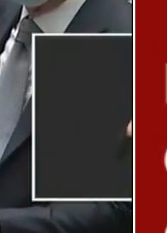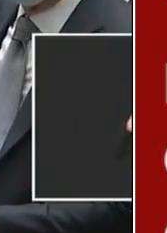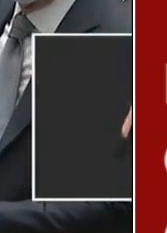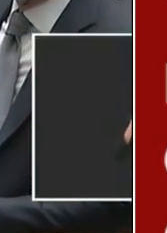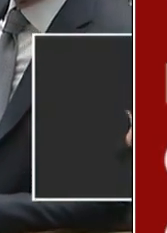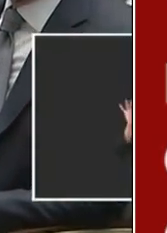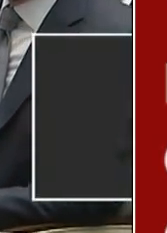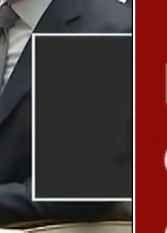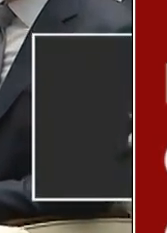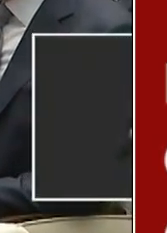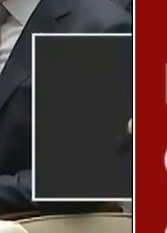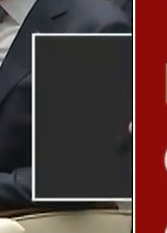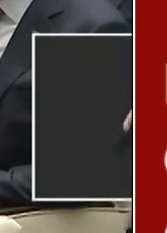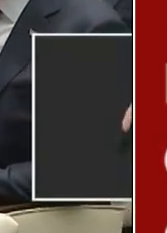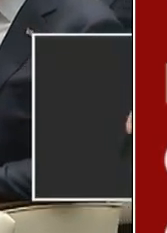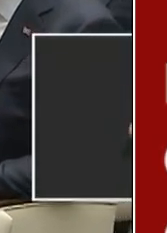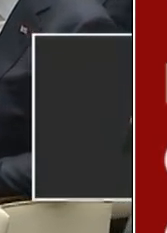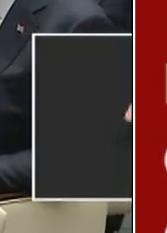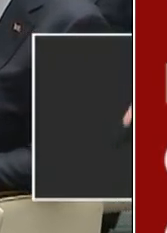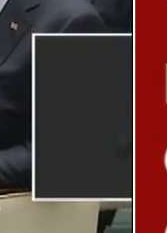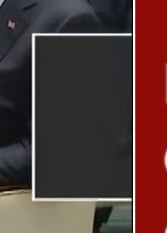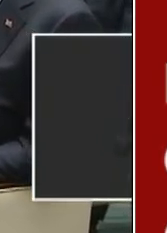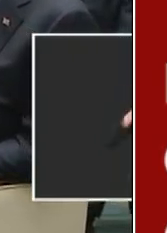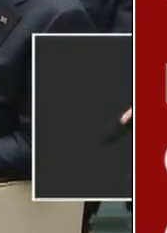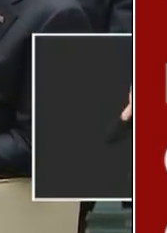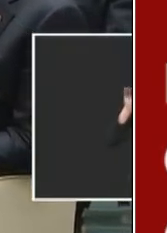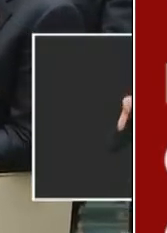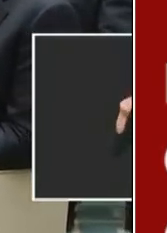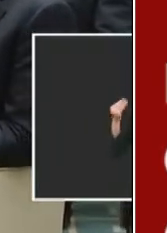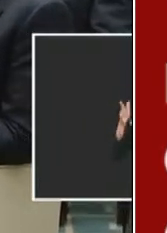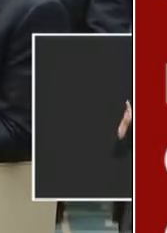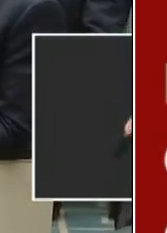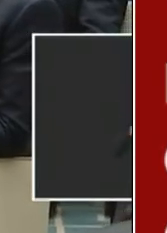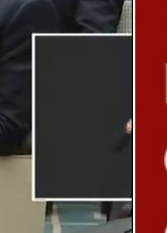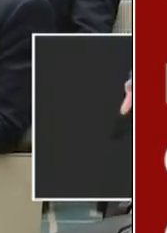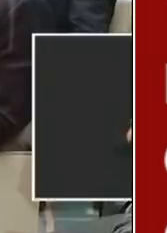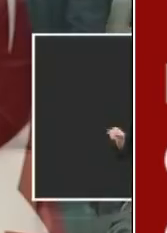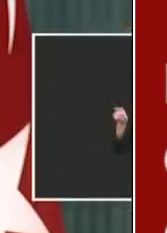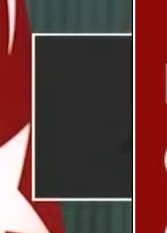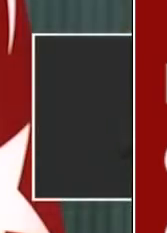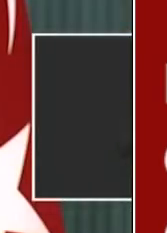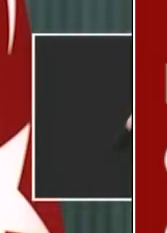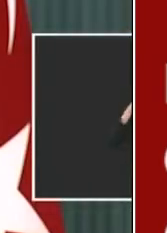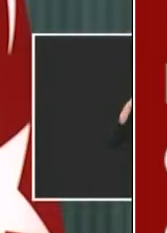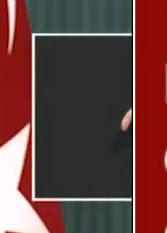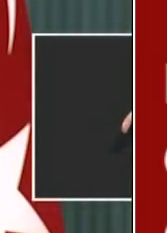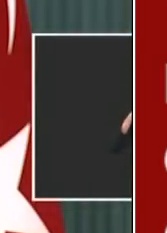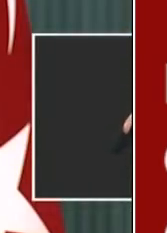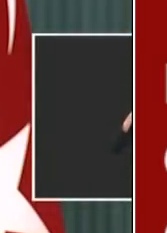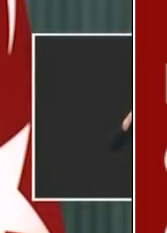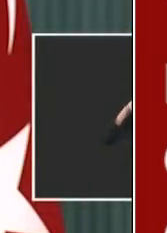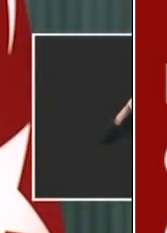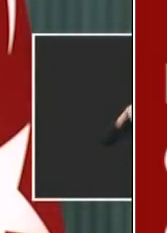stratejik bir sektör olarak gördüğümüz tarımı desteklemeyi çiftçilerimizin tohum bu toprakta